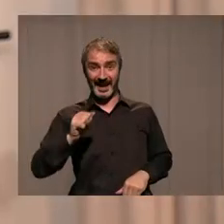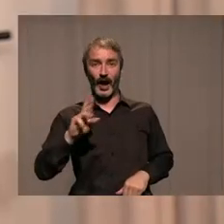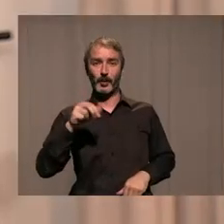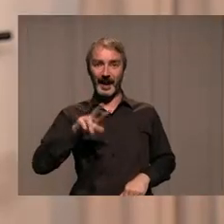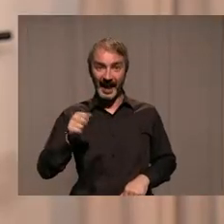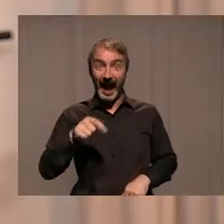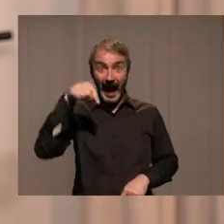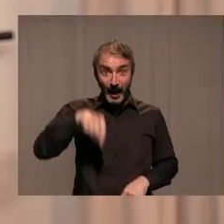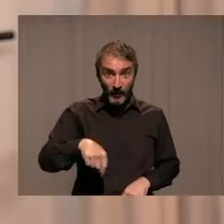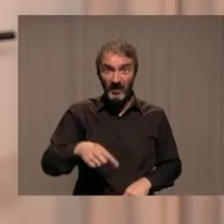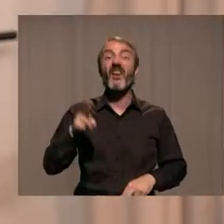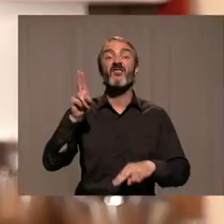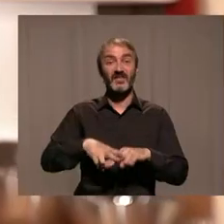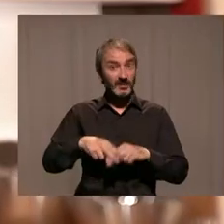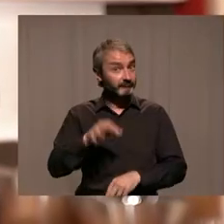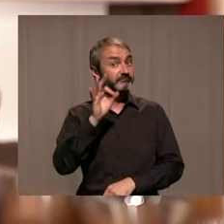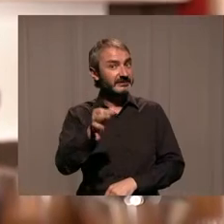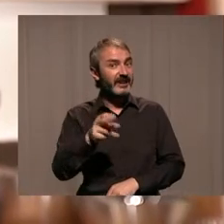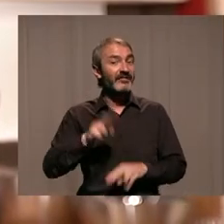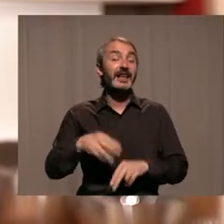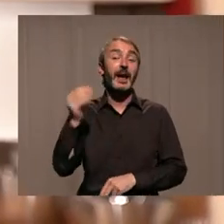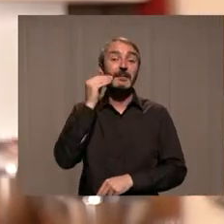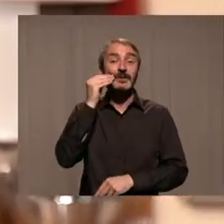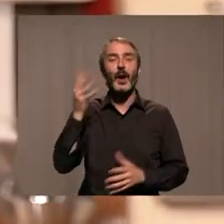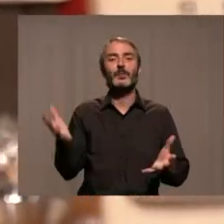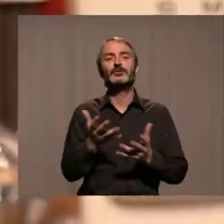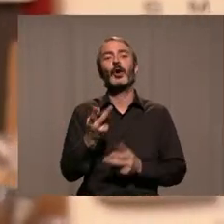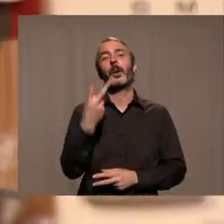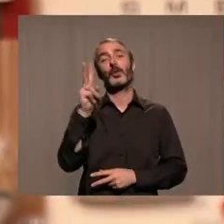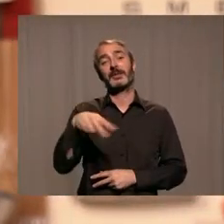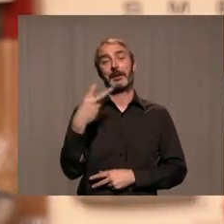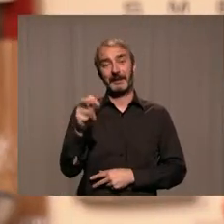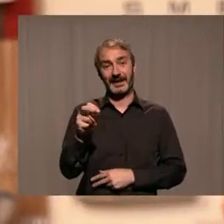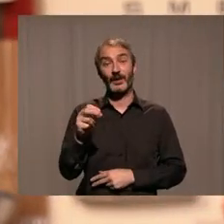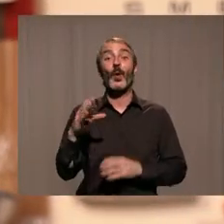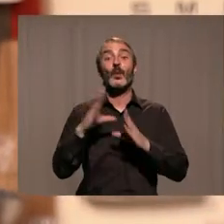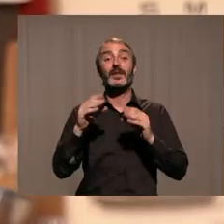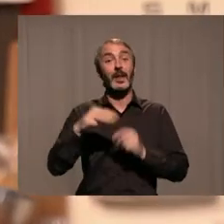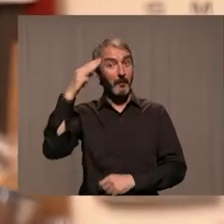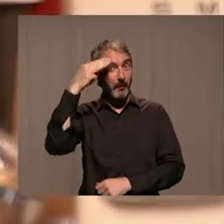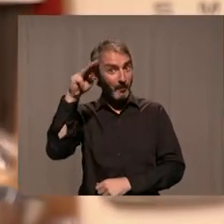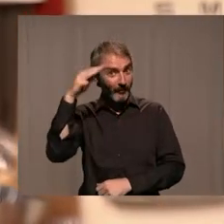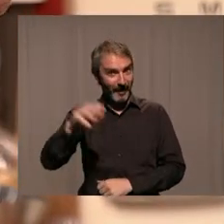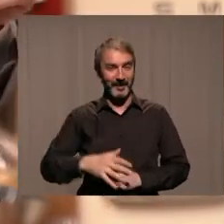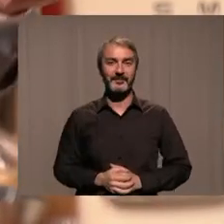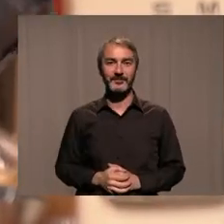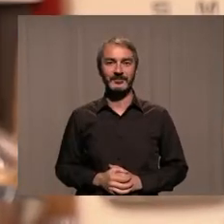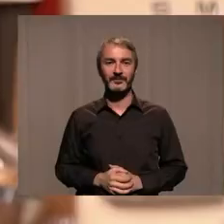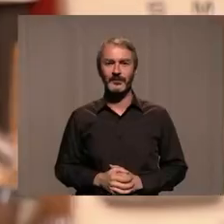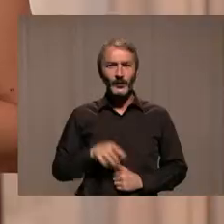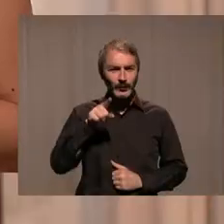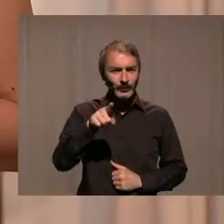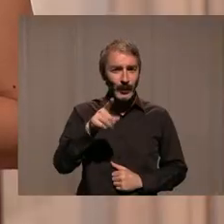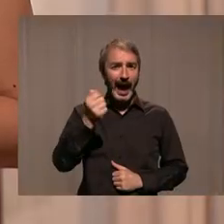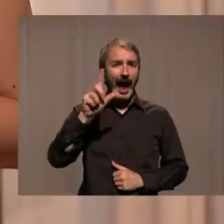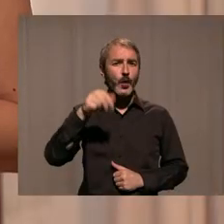sembli, aquí avui hi haurà una festa, la festa virtual de la promoció 2020 de la Universitat Pompeu Fabra. Tu ets alumni